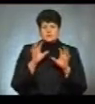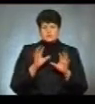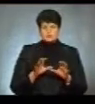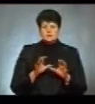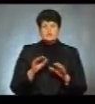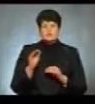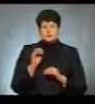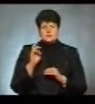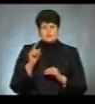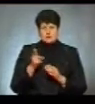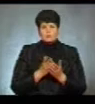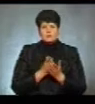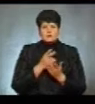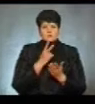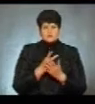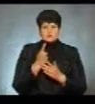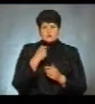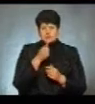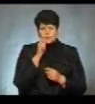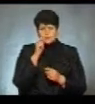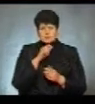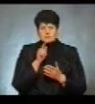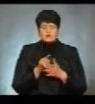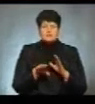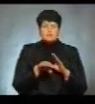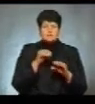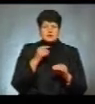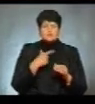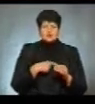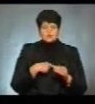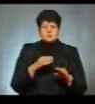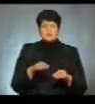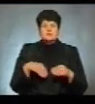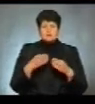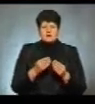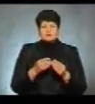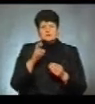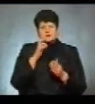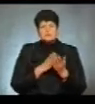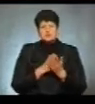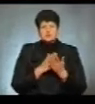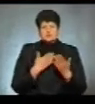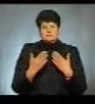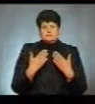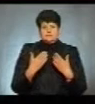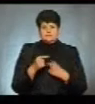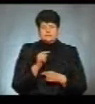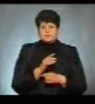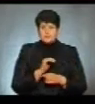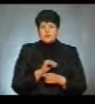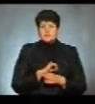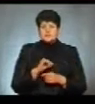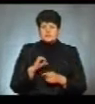житлово-комунальні послуги, який передбачає, що за рік українці повинні обрати собі постачальників комунальних послуг і модель відносин з ними. А самі